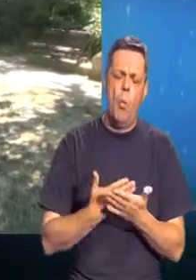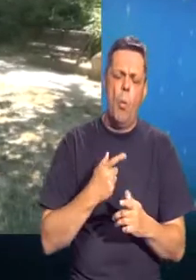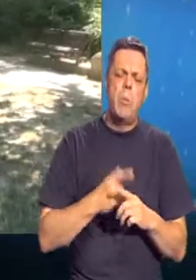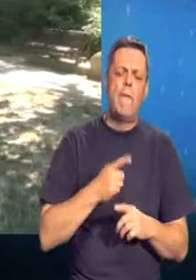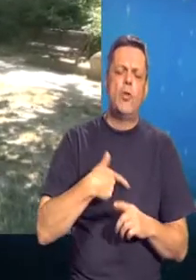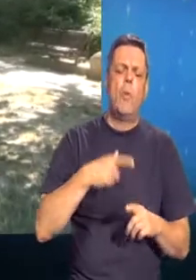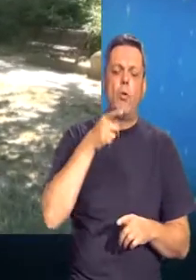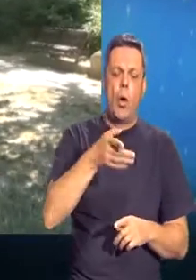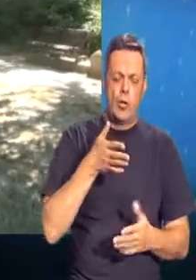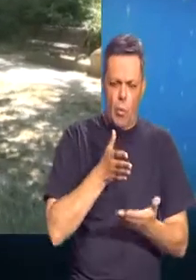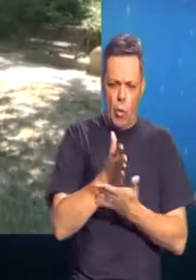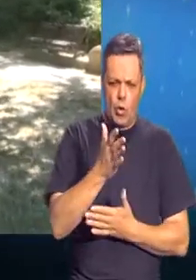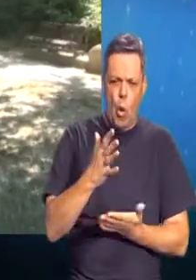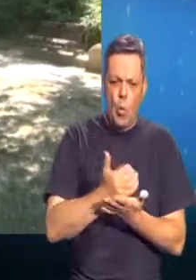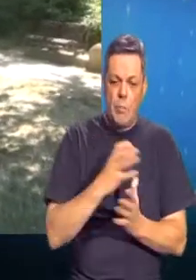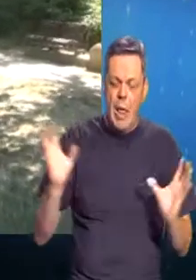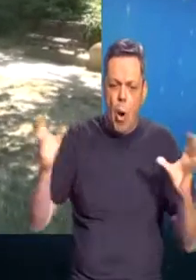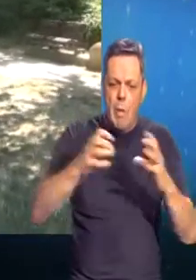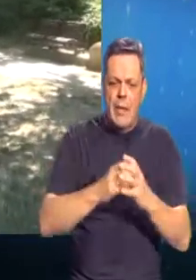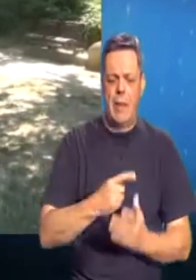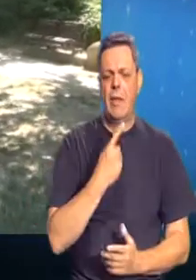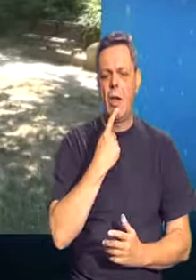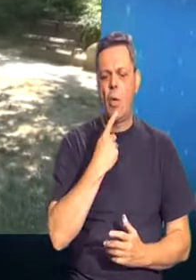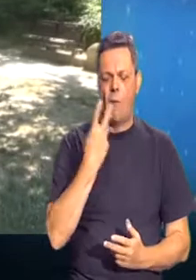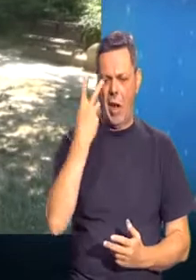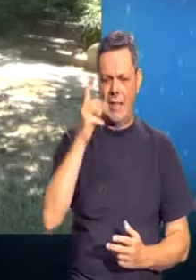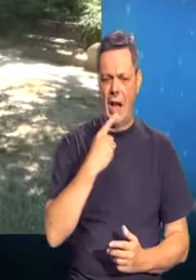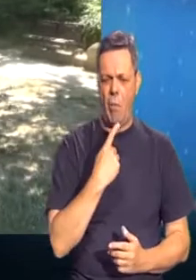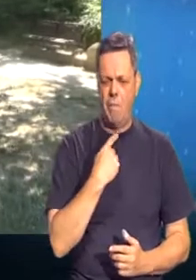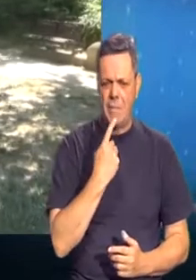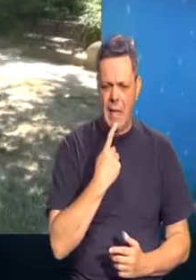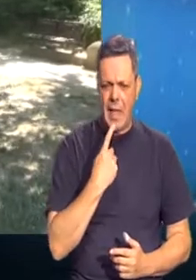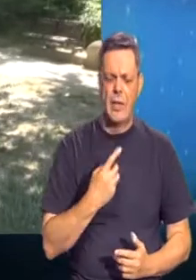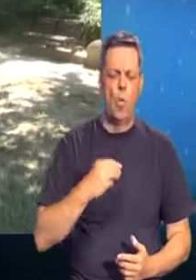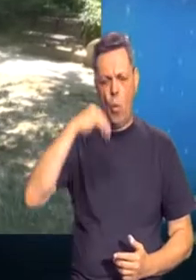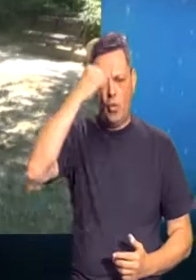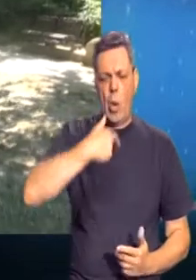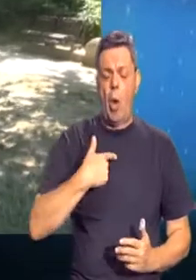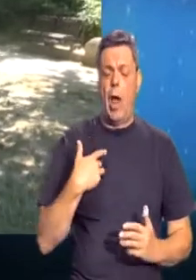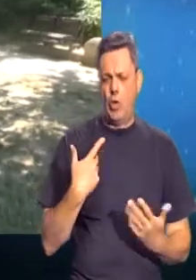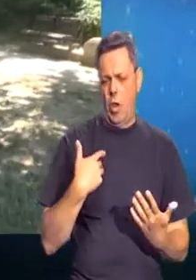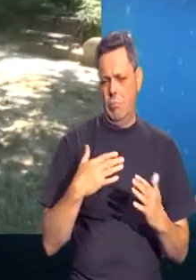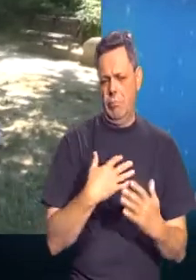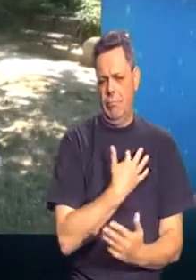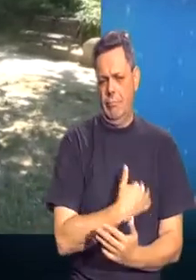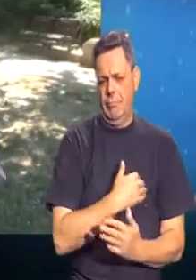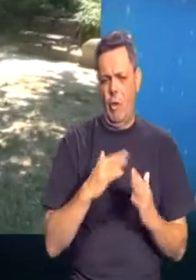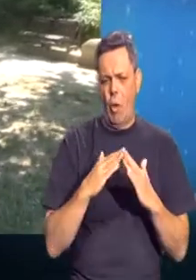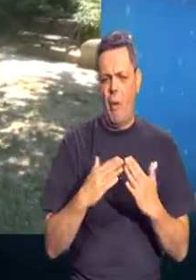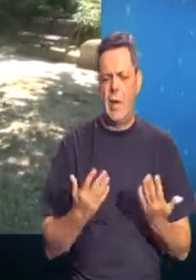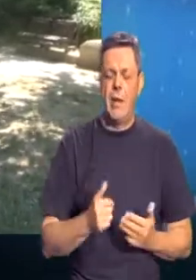toga što smo kroz to uspjeli objediniti i govor na stranom jeziku, i učenje o našoj domovini, ali